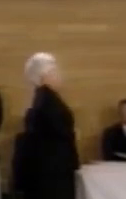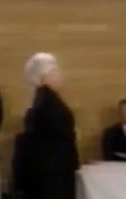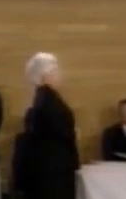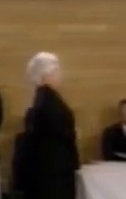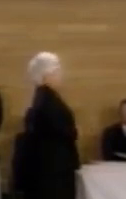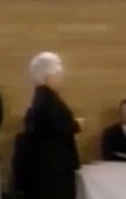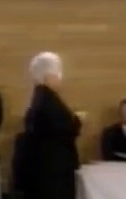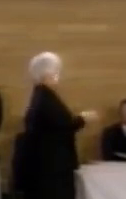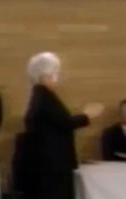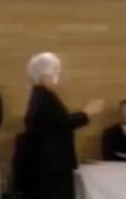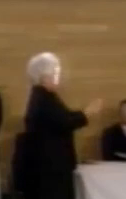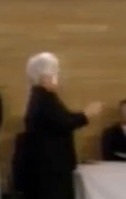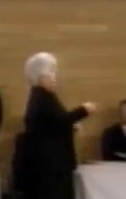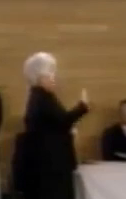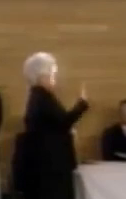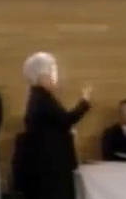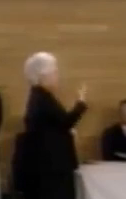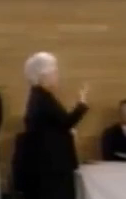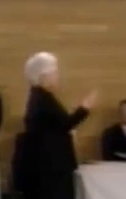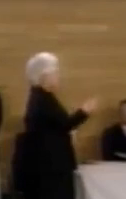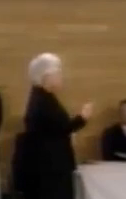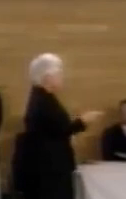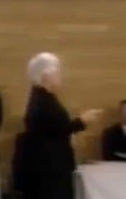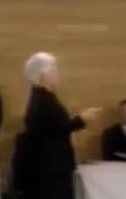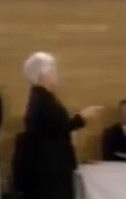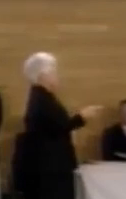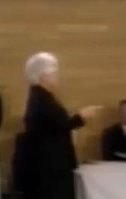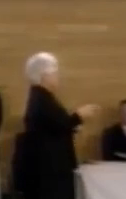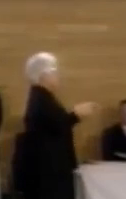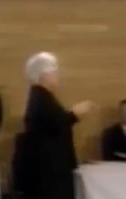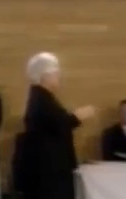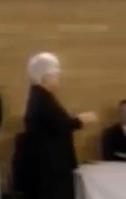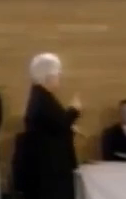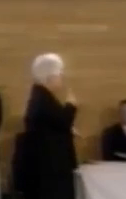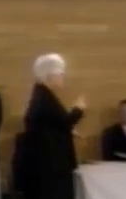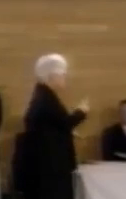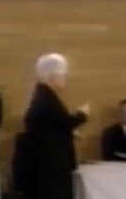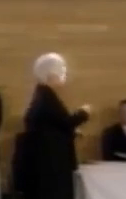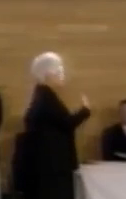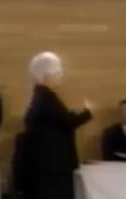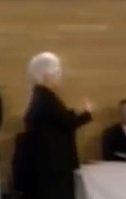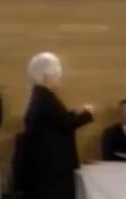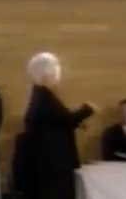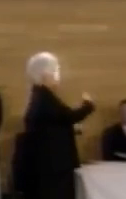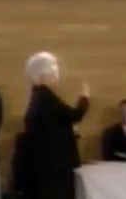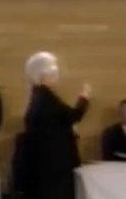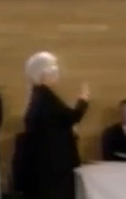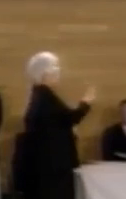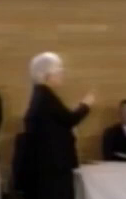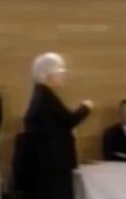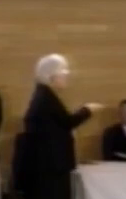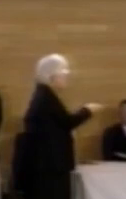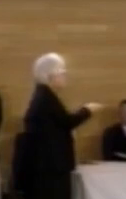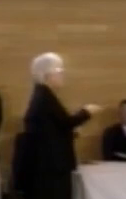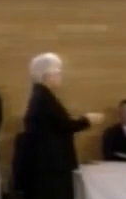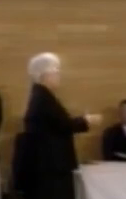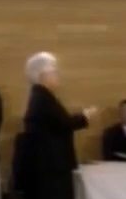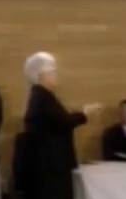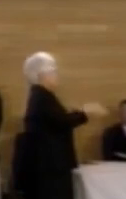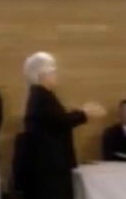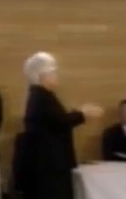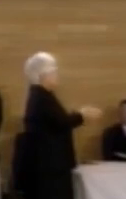犠牲となられた873名、いまだ行方不明の413名、合わ